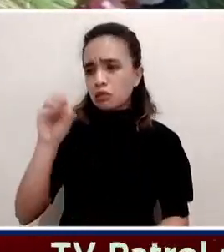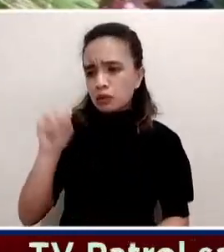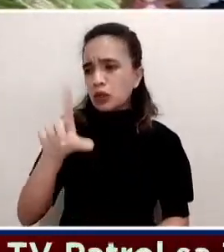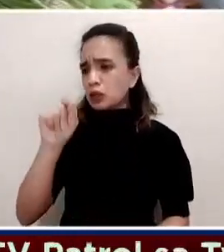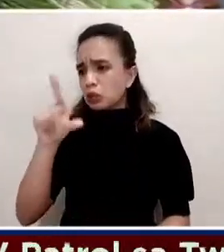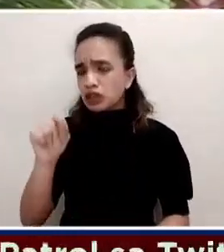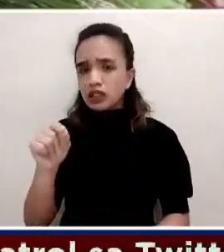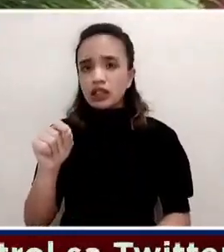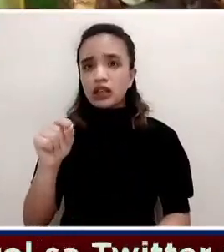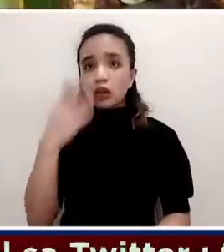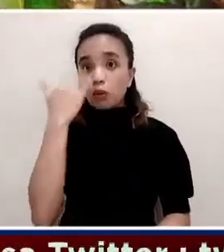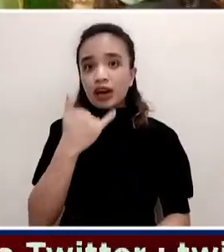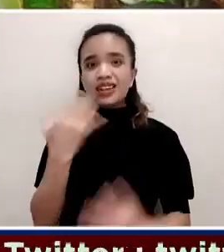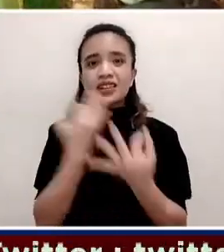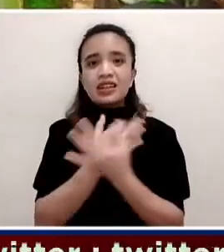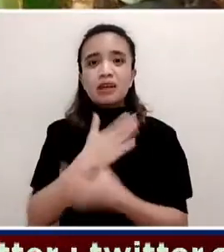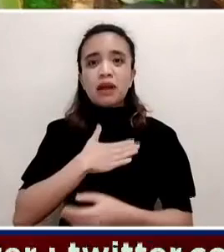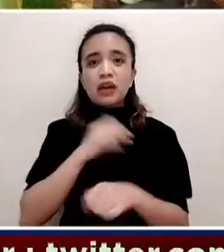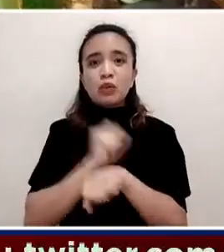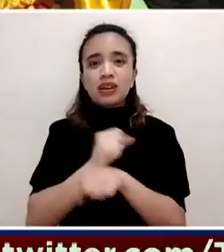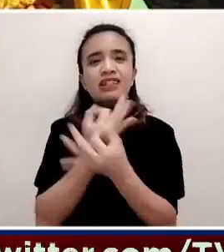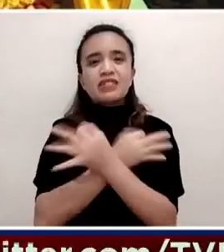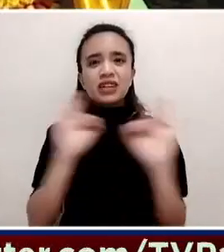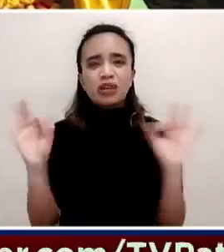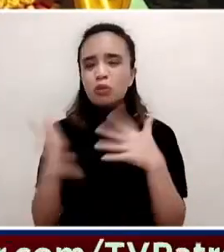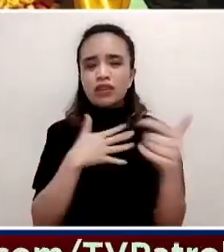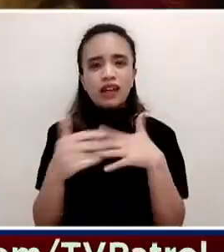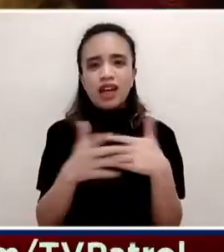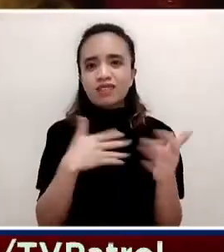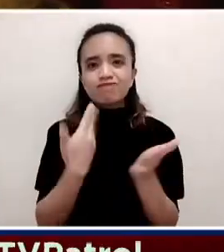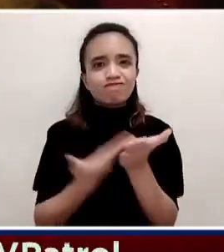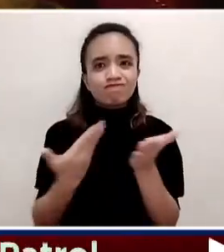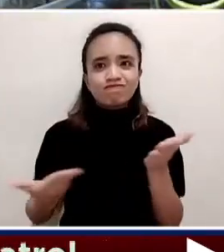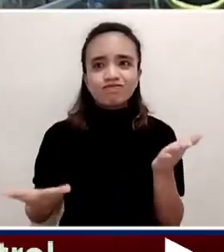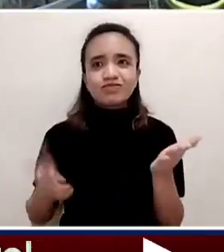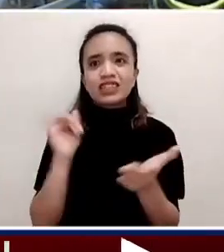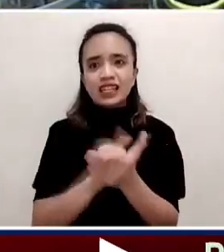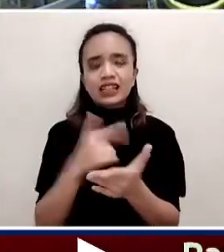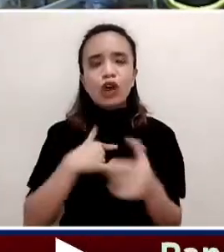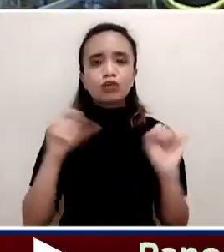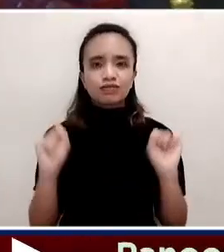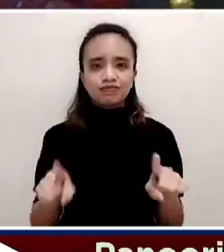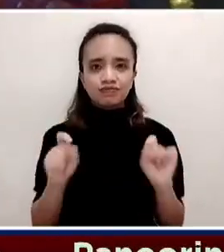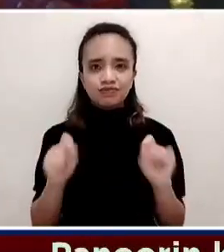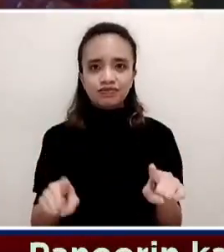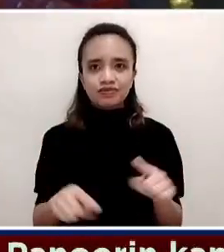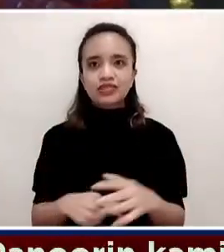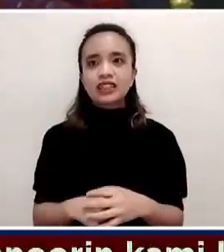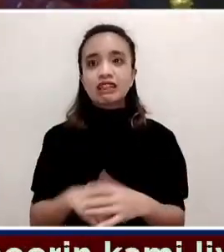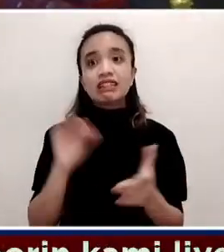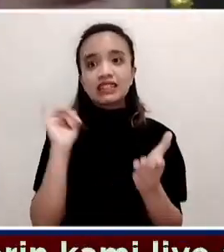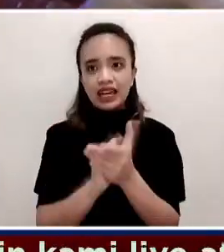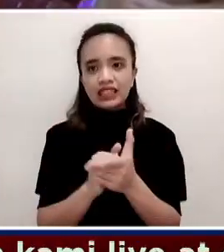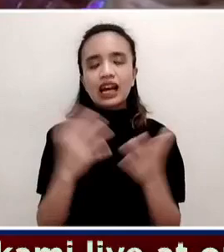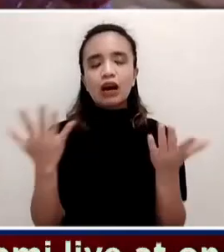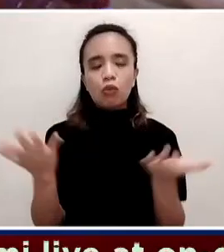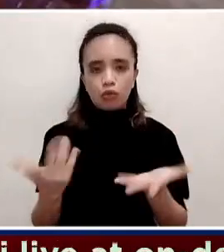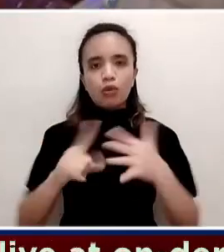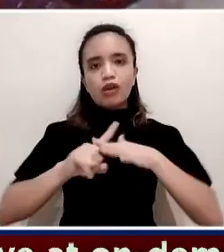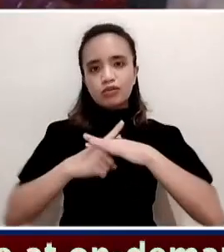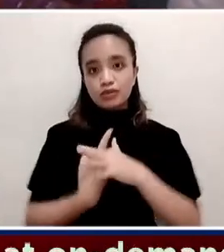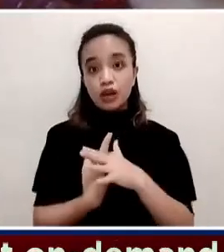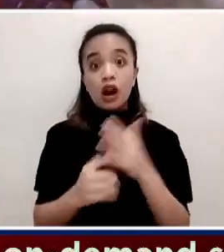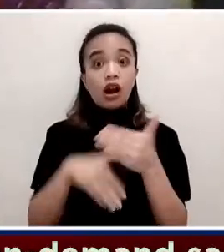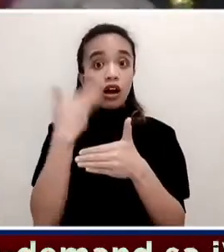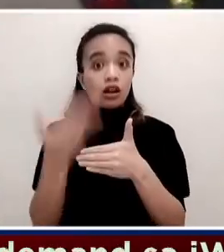yung labor ko libre na eh. Kung ano lang yung materialis na ginawa ko, yun lang yung binibenta ko. Ganun. Doon na ako nag-start. Tapos naglagay ako ng